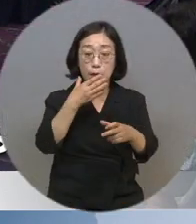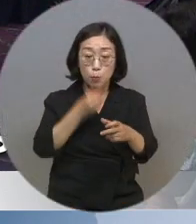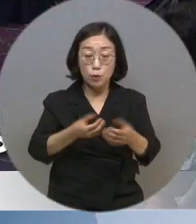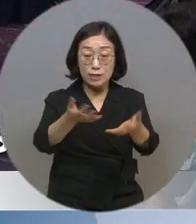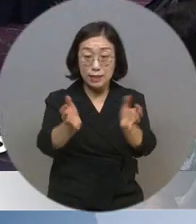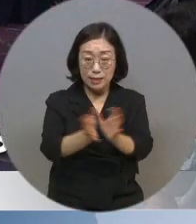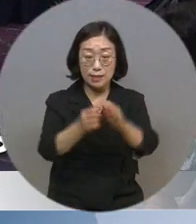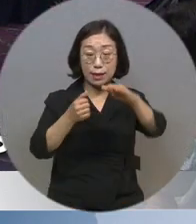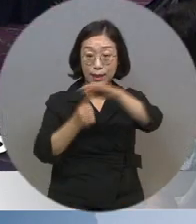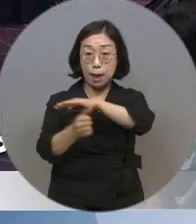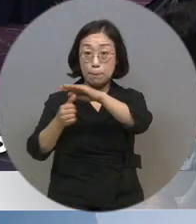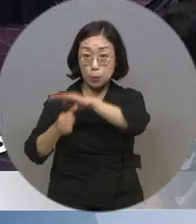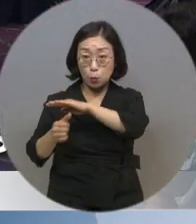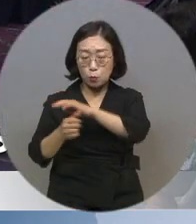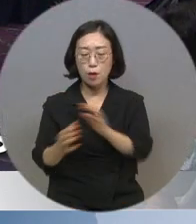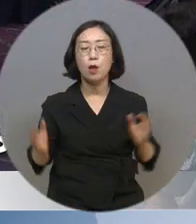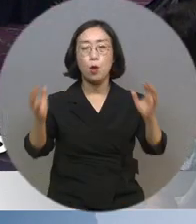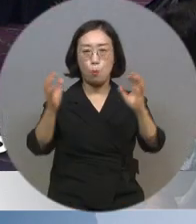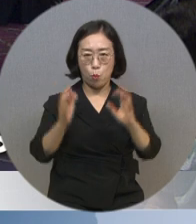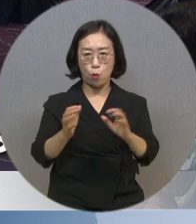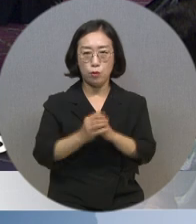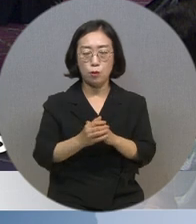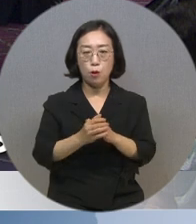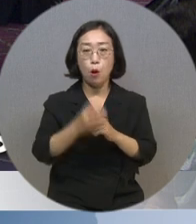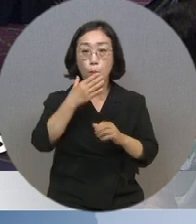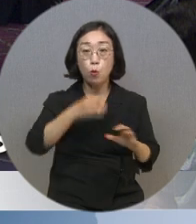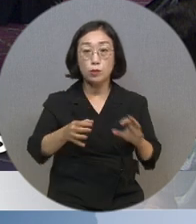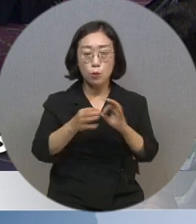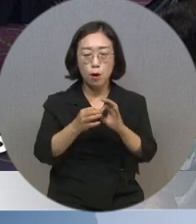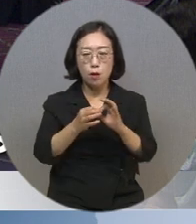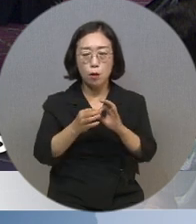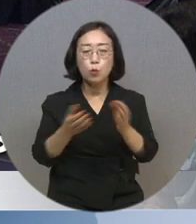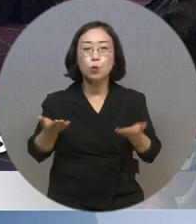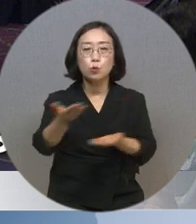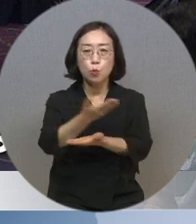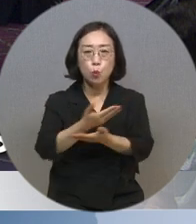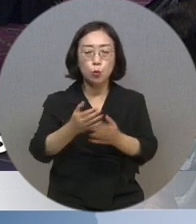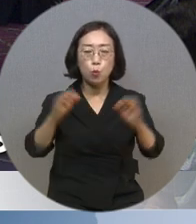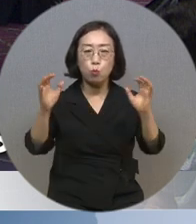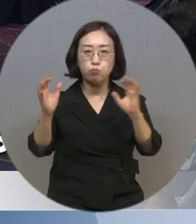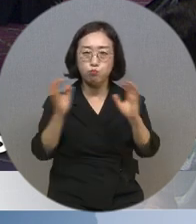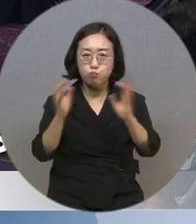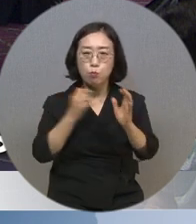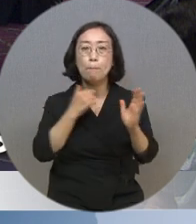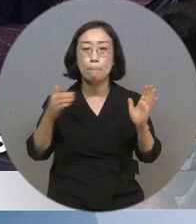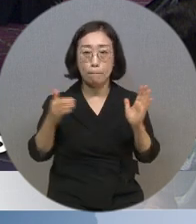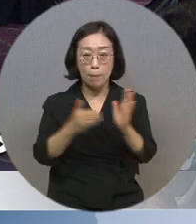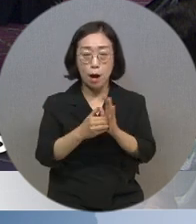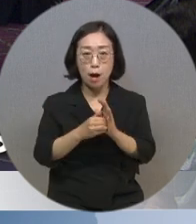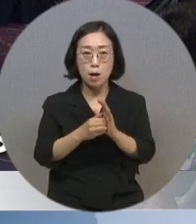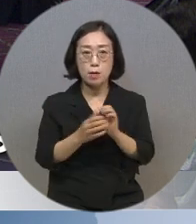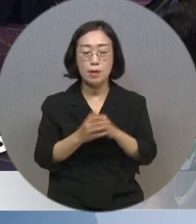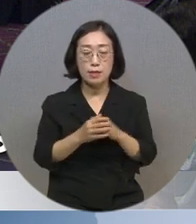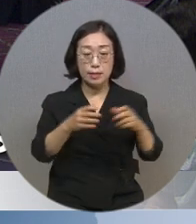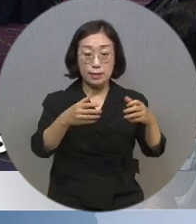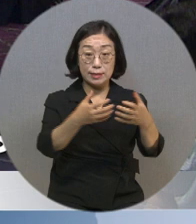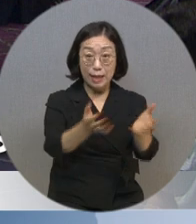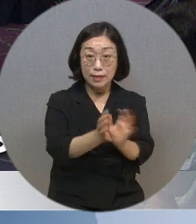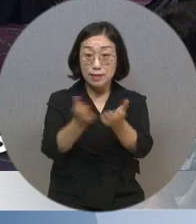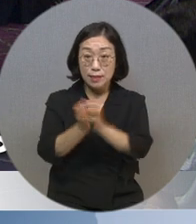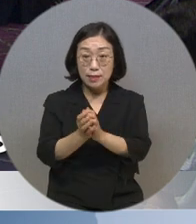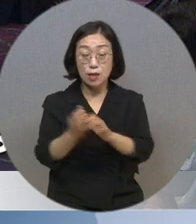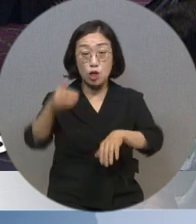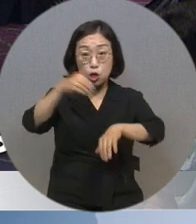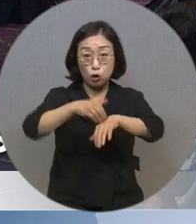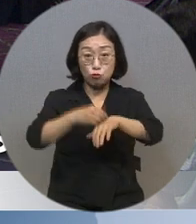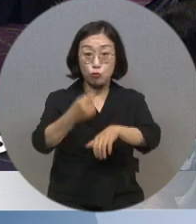장애인복지단체 대표들이 한자리에 모여 장애인복지 마련에 대한 소통의 시간을 가졌는데요. 이번 범장애계 장애인단체